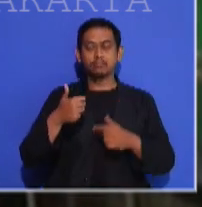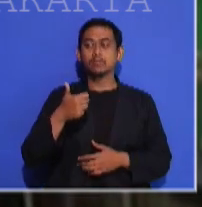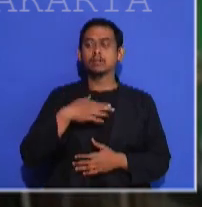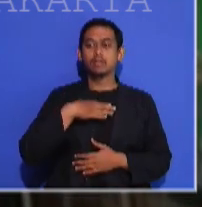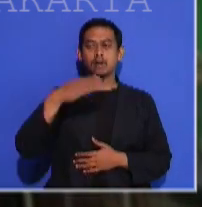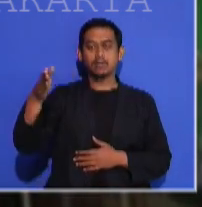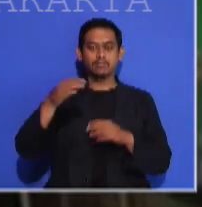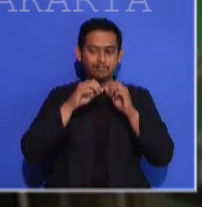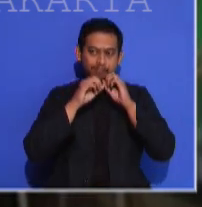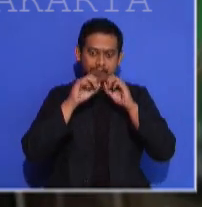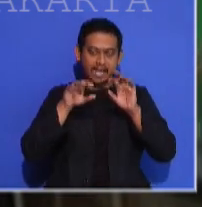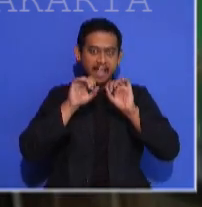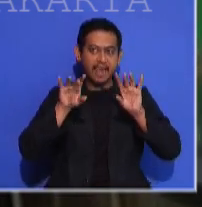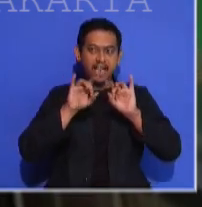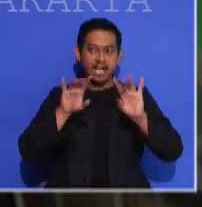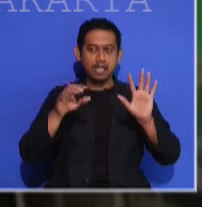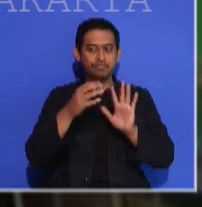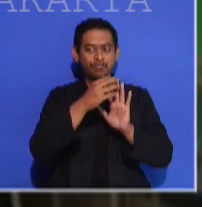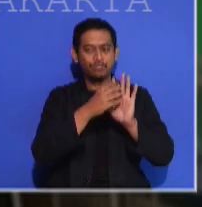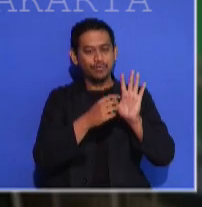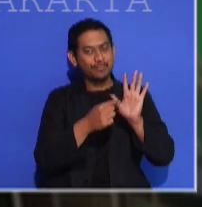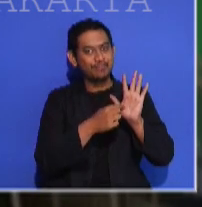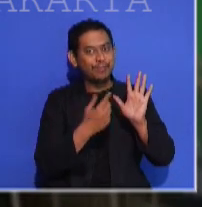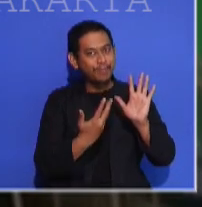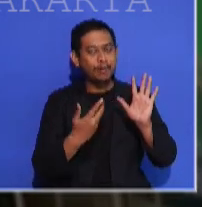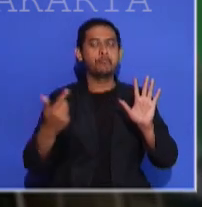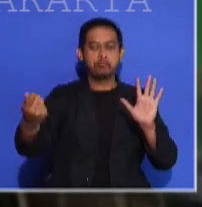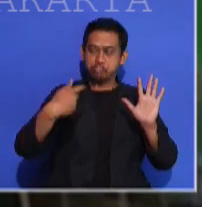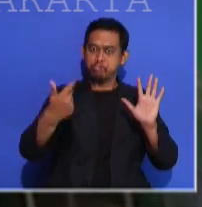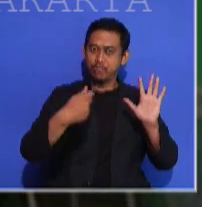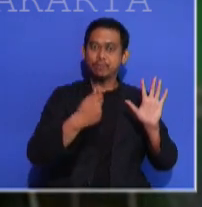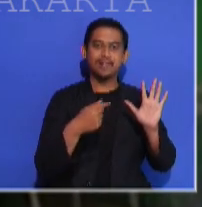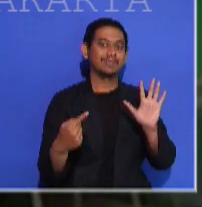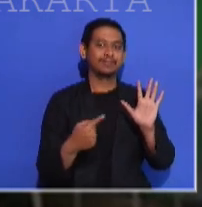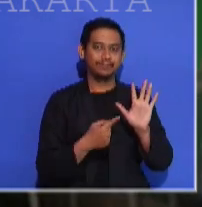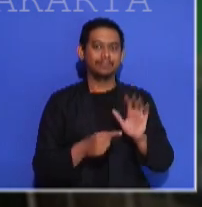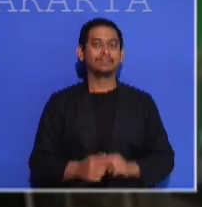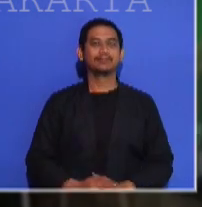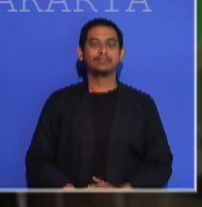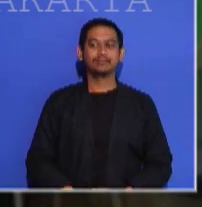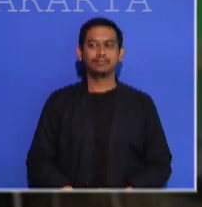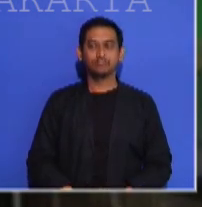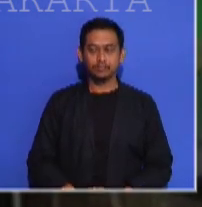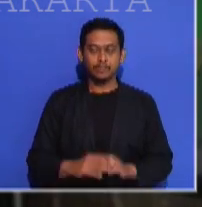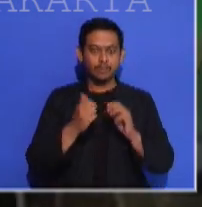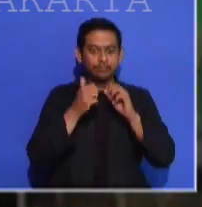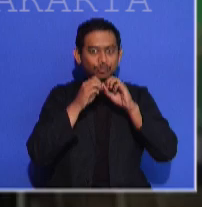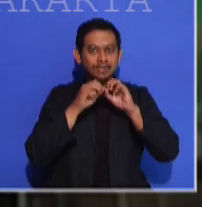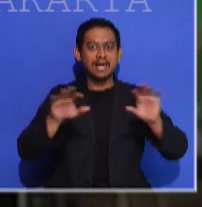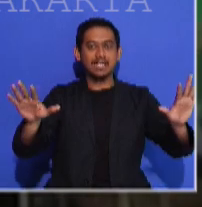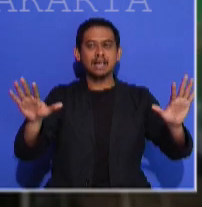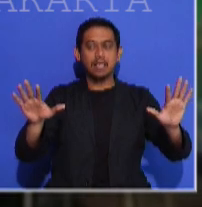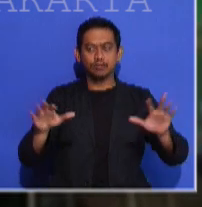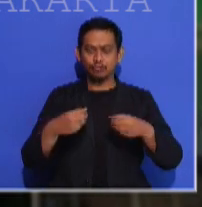kayak ngoten terus order ngoten. Mendadak menikah pun setar ngeten gimana buat tempun kreatif ya mbak?